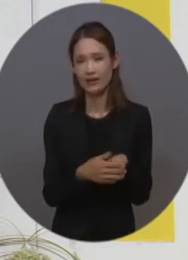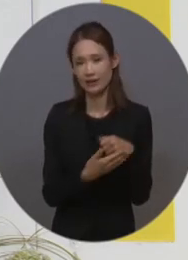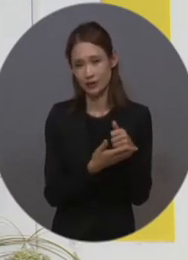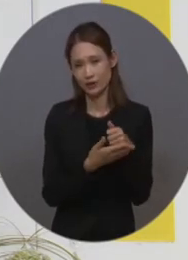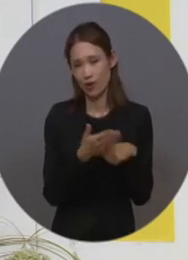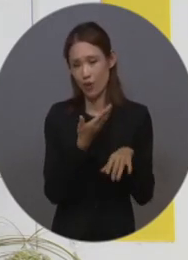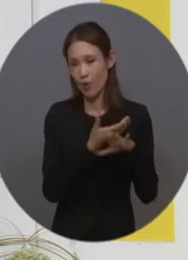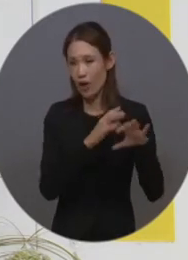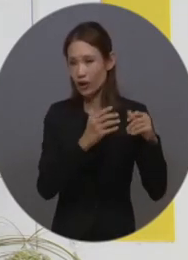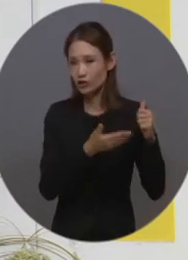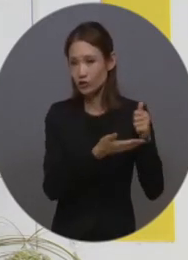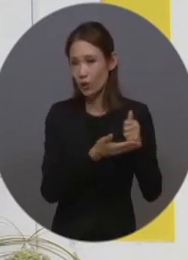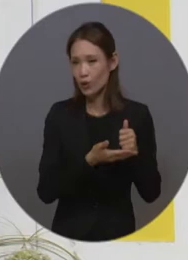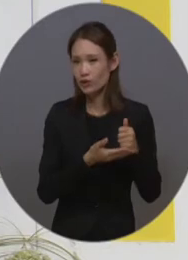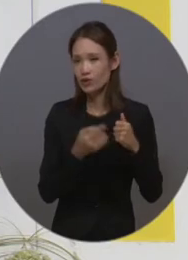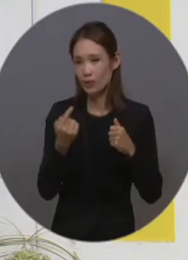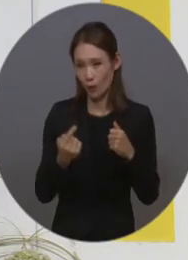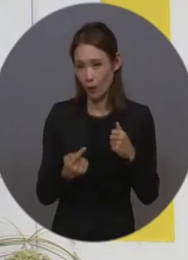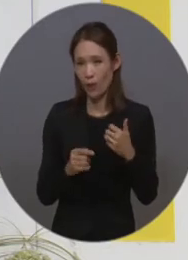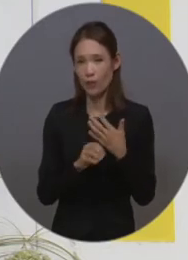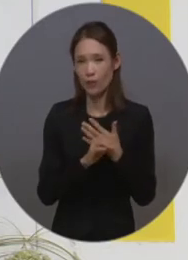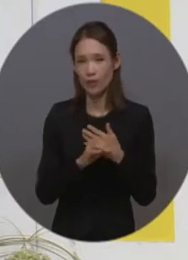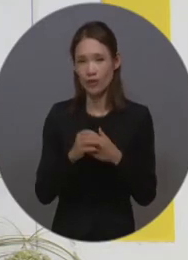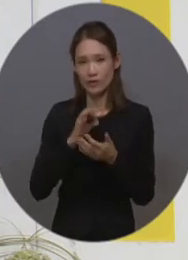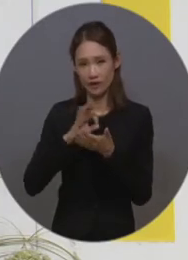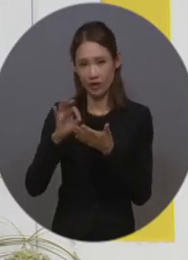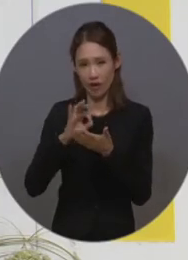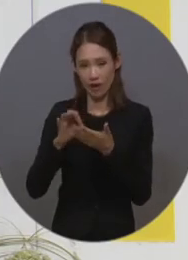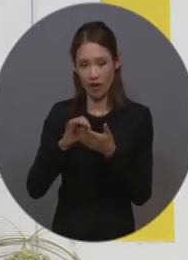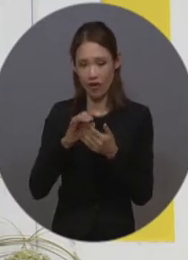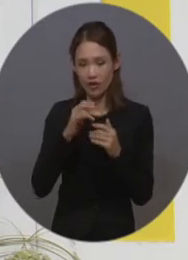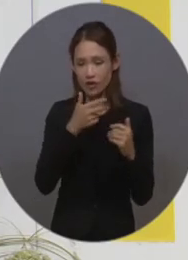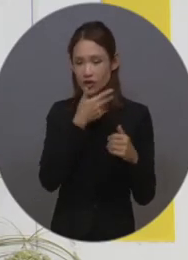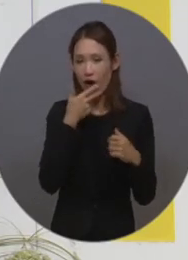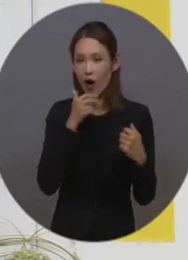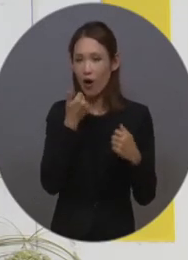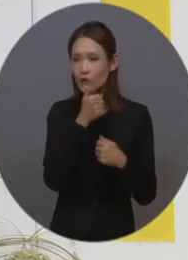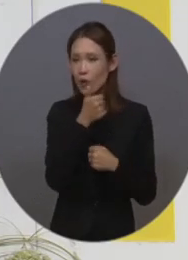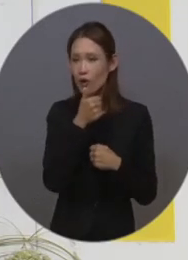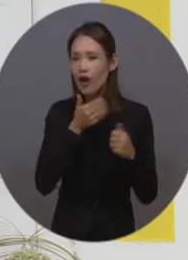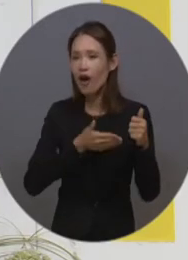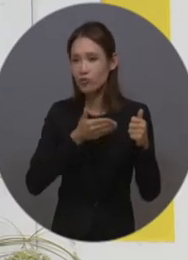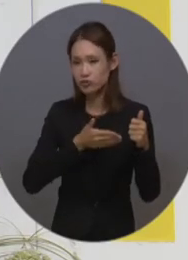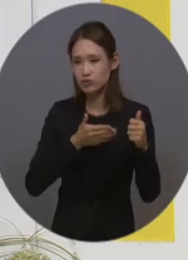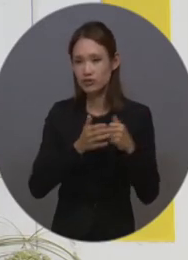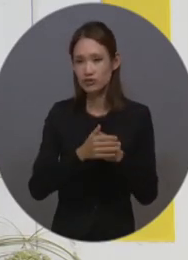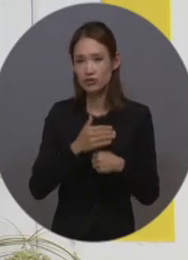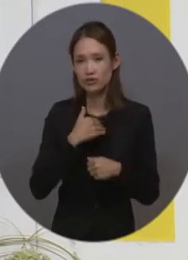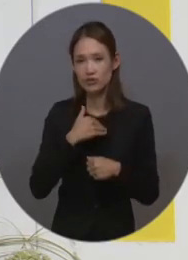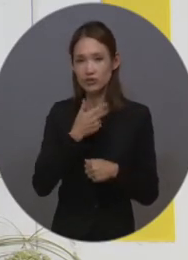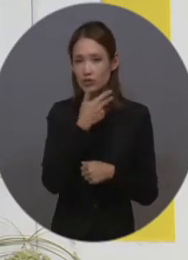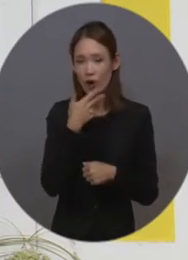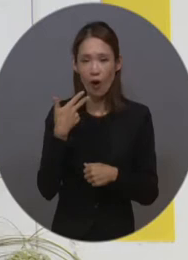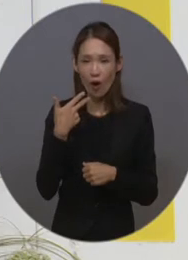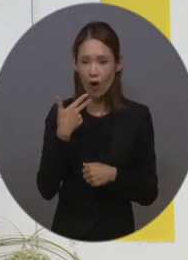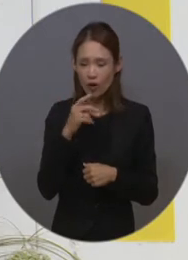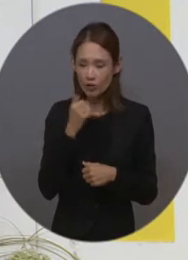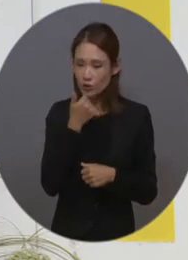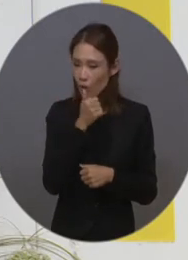외국 손님이 영어 쓰는 정상이 오면 영어 통역을 좀 해달라고요. 네. 근데 전 사실 영어 통역을 배운 적이